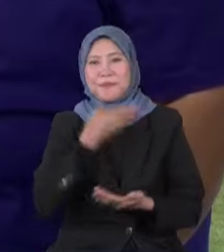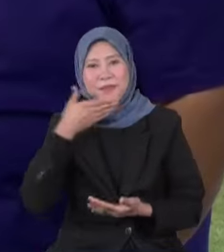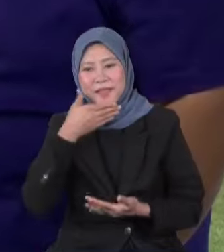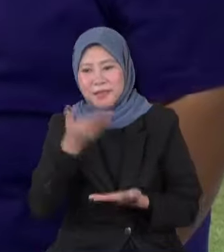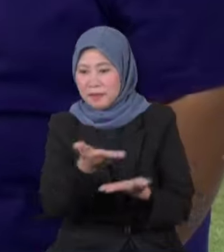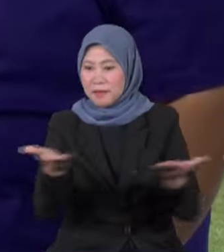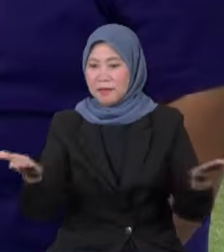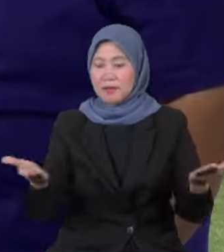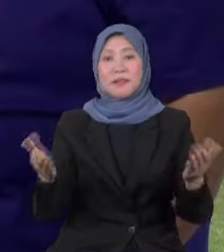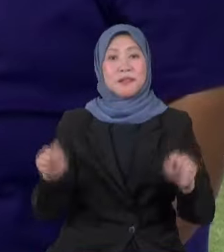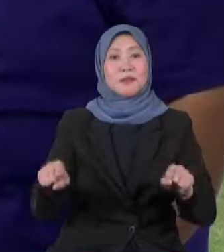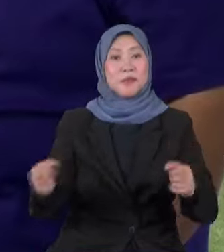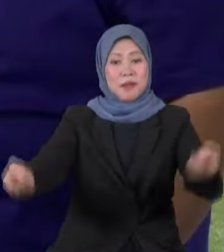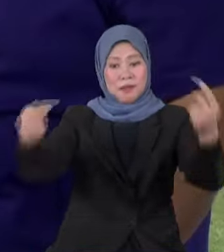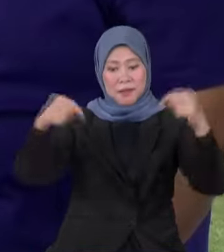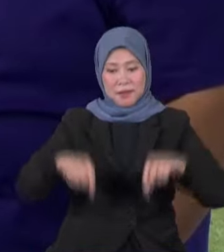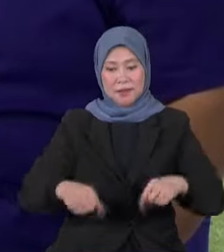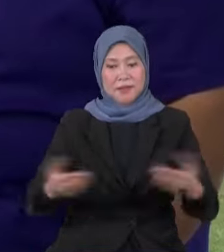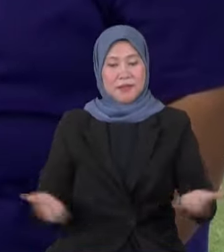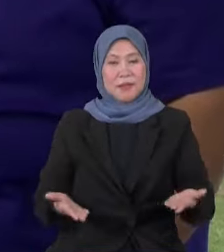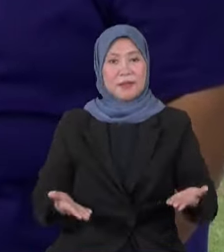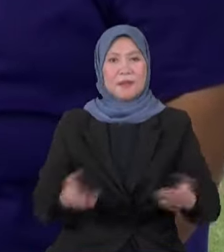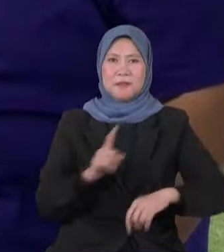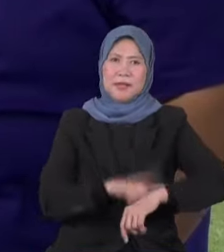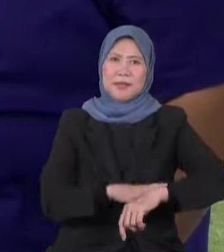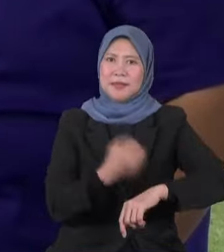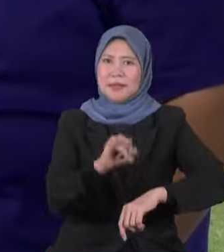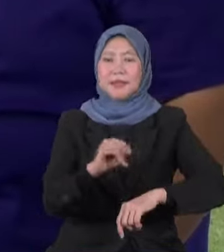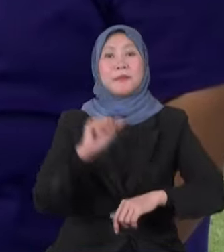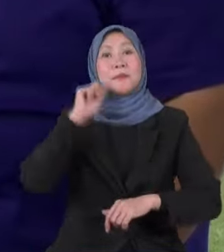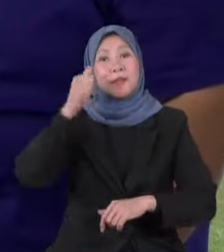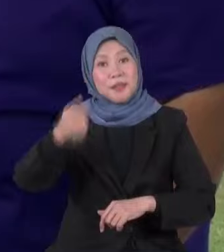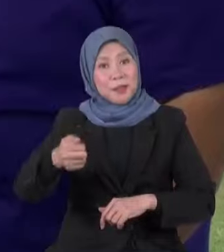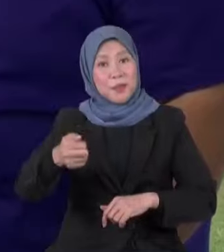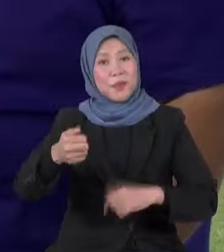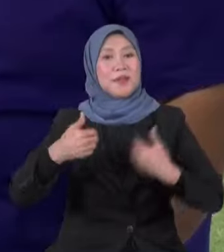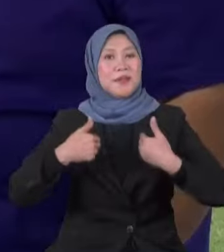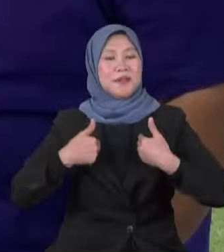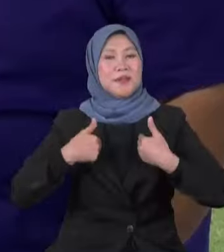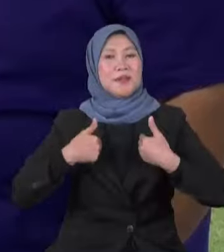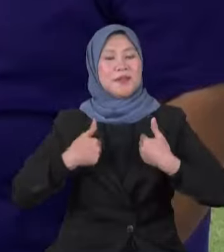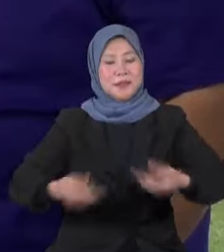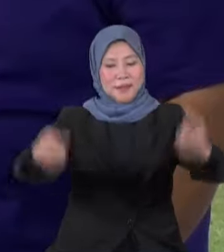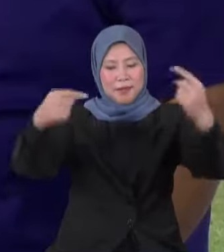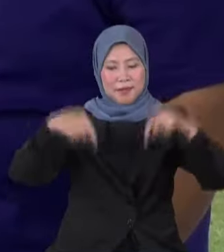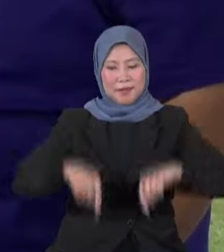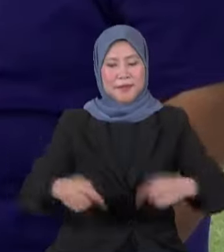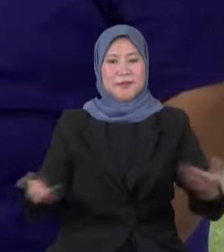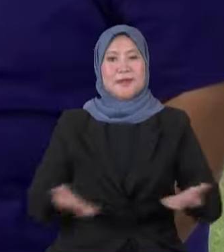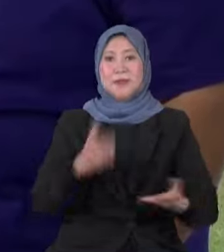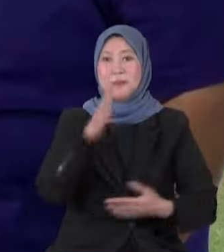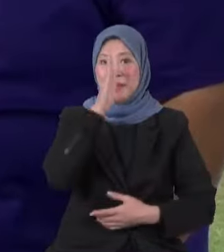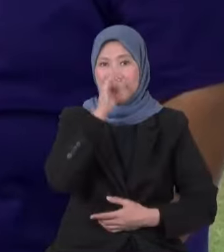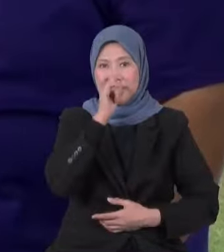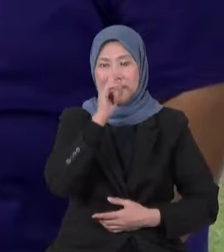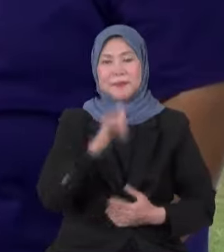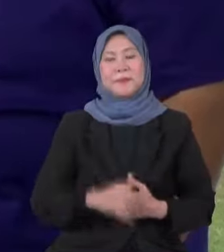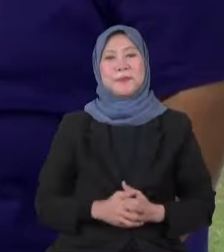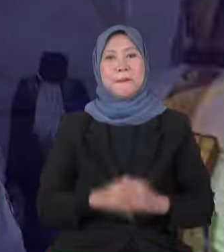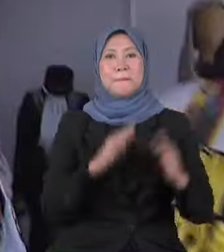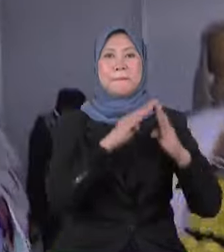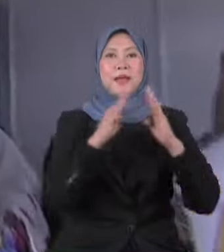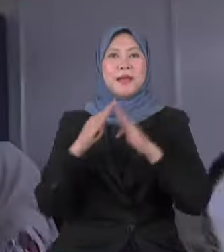sana, sempat lagi untuk hadir pada hari ini. Kalau tak sempat hari ini, kita ada lagi hari esok. Datang saja ke Dataran Pahlawan, Bandar Hilir